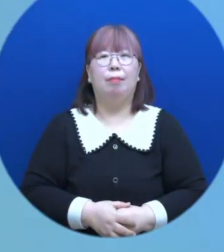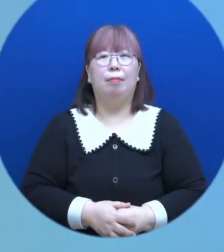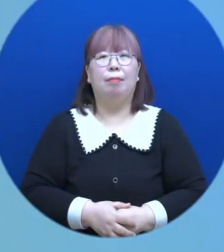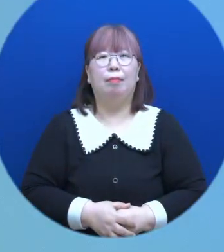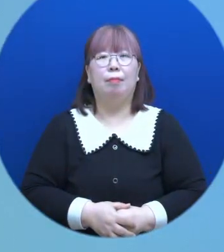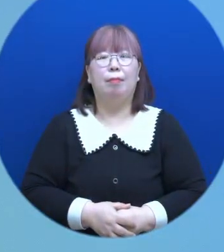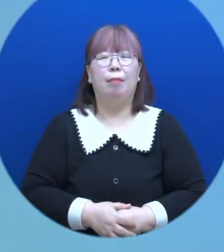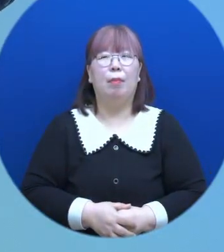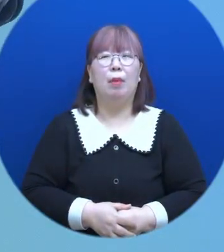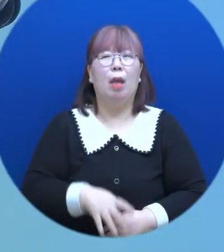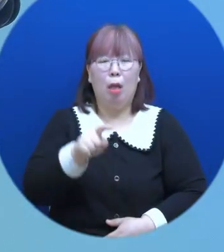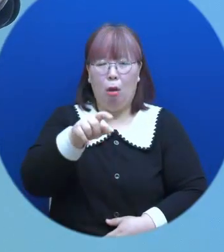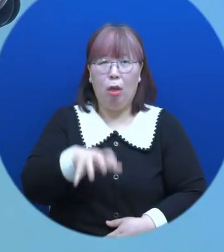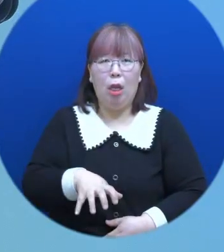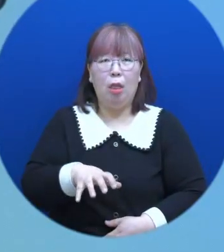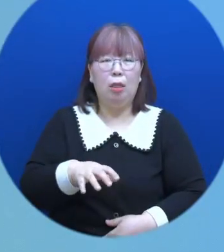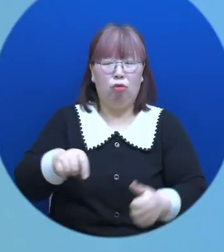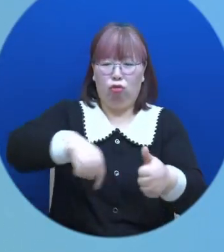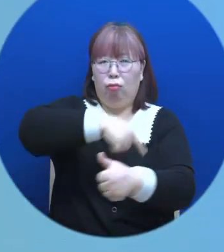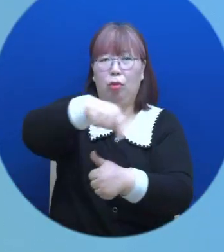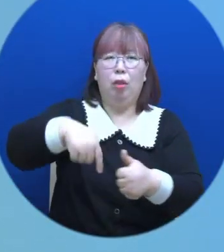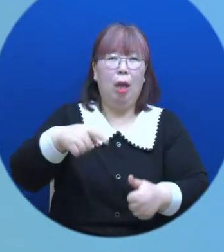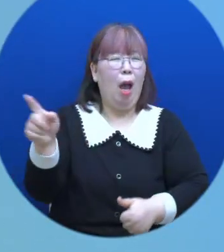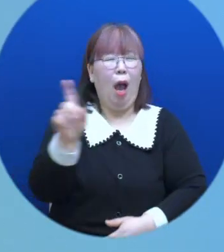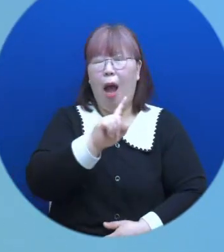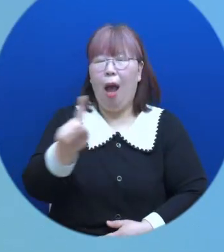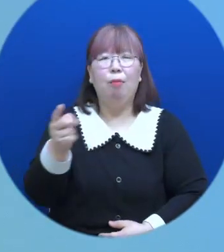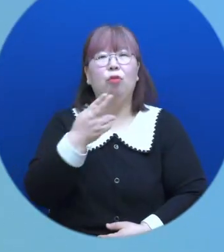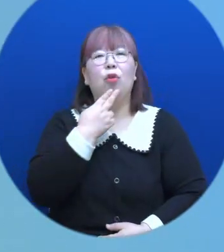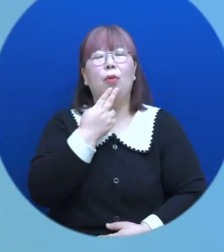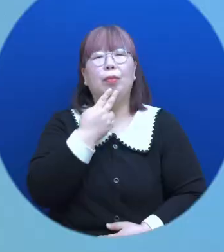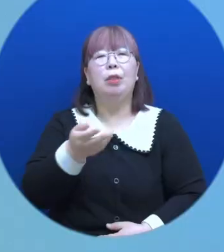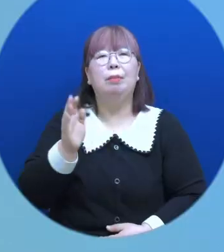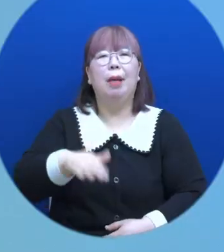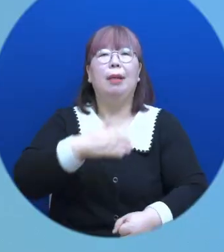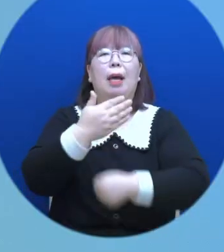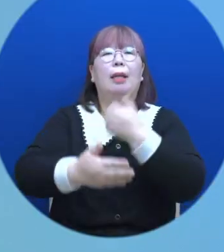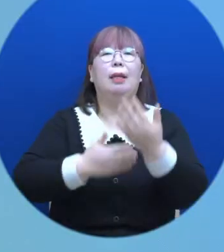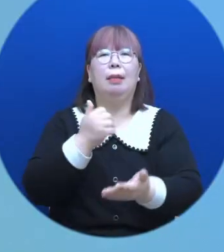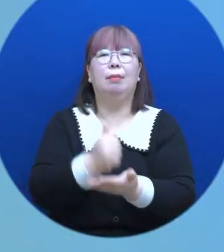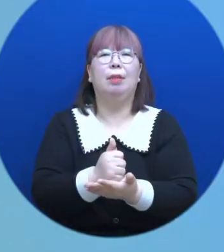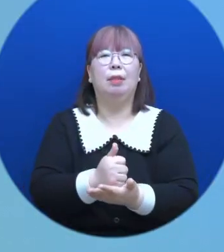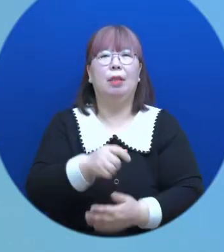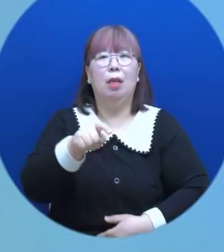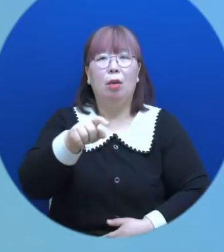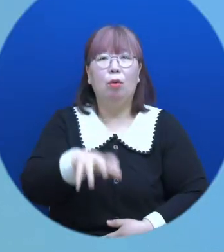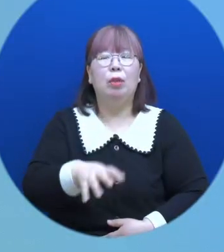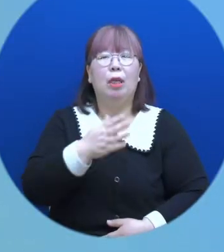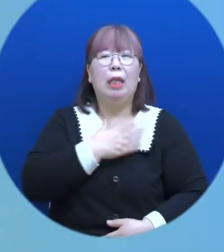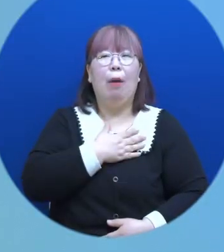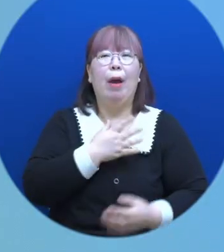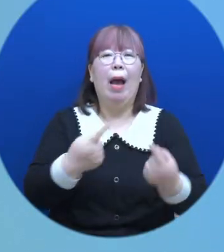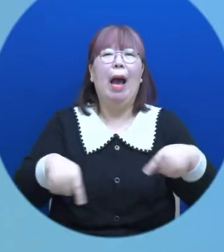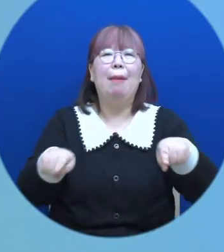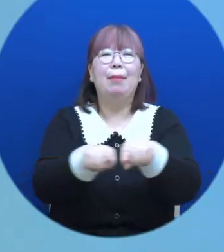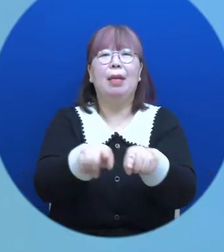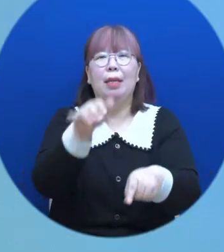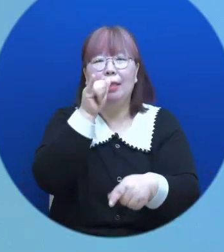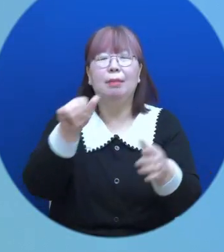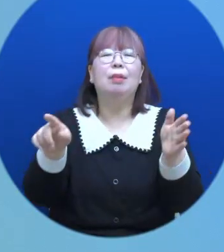여기에는 아무도 없습니다. 하지만 하나님은 여기에 나와 함께 있음을